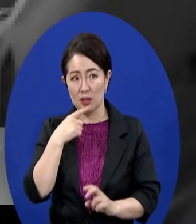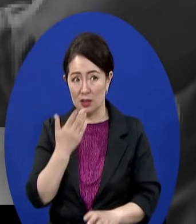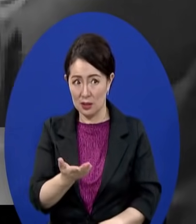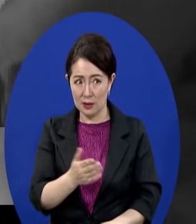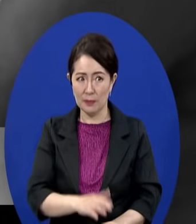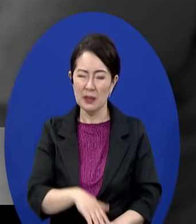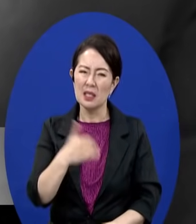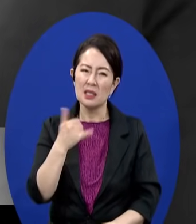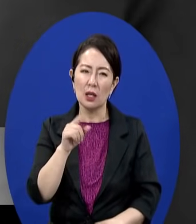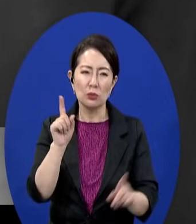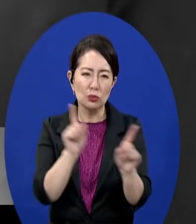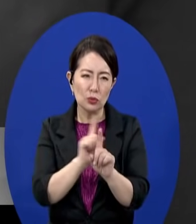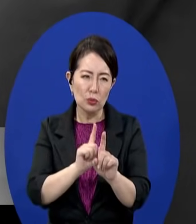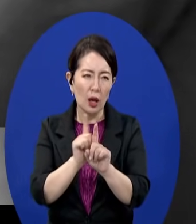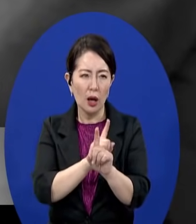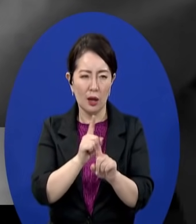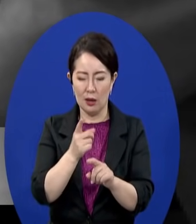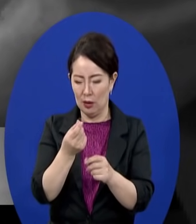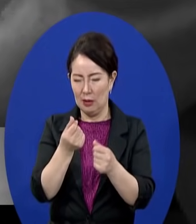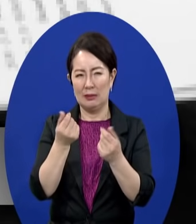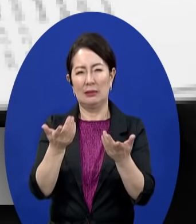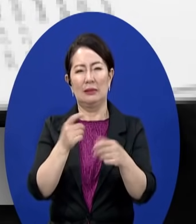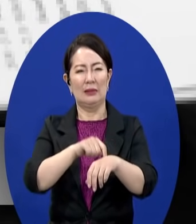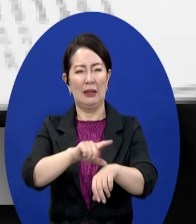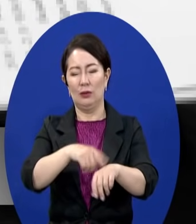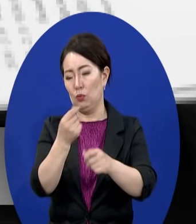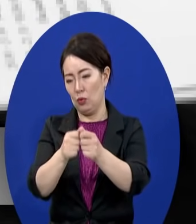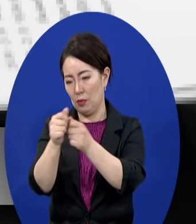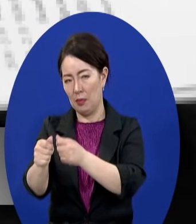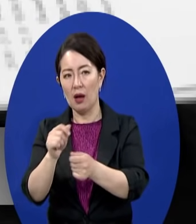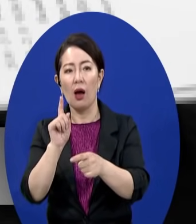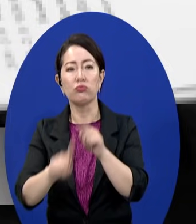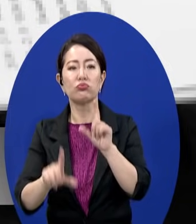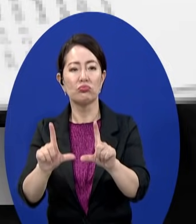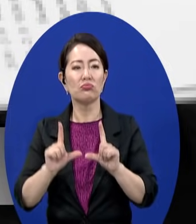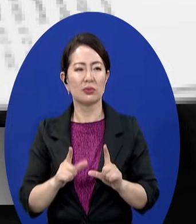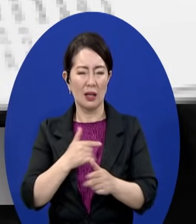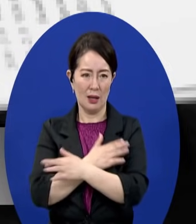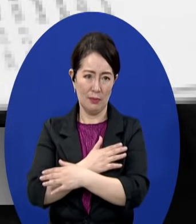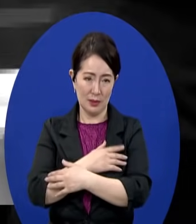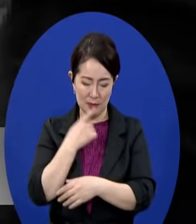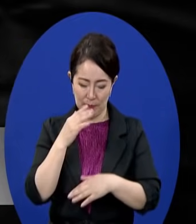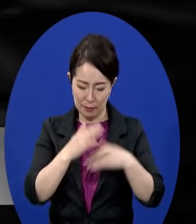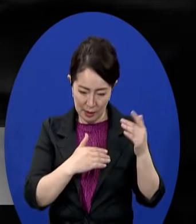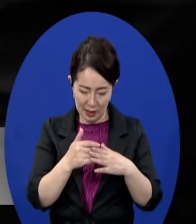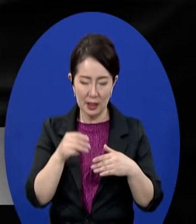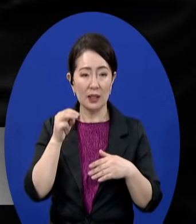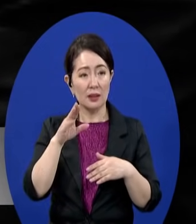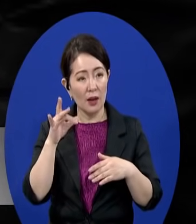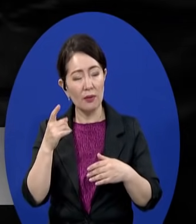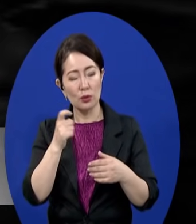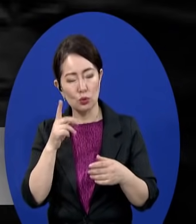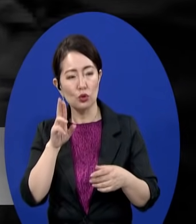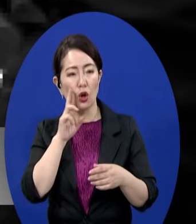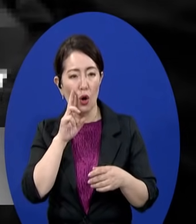Зарим нэгэн зөвшөөрөл хөөцөлж цагаалтахаар мөнгө өгөөд авсан нь хэлбэр байдаг тухайга нуулгүй хэлж байна. Зөвхөн барилга үйл хөдлөх тээвэр зуучаас гадна хоол